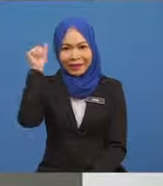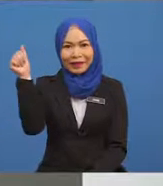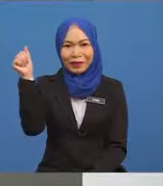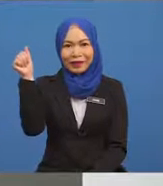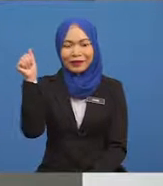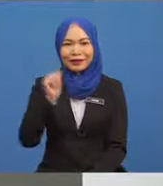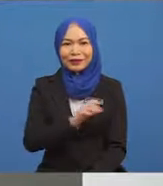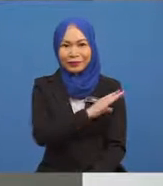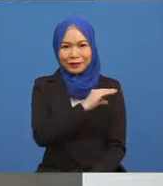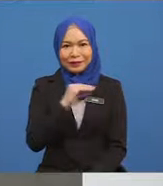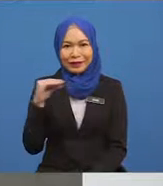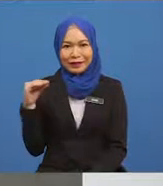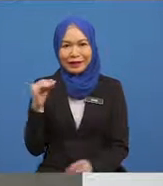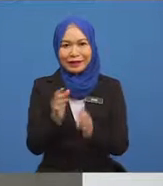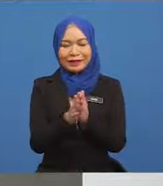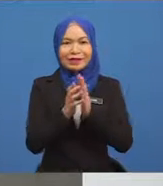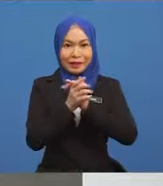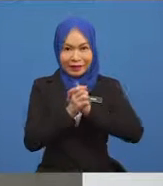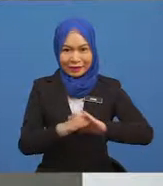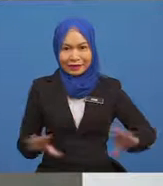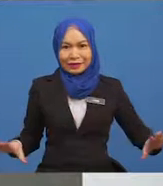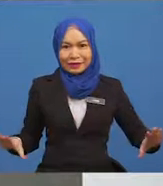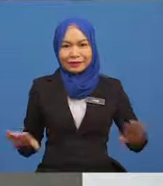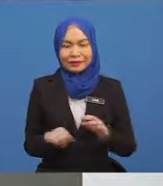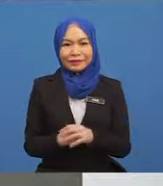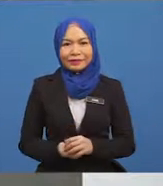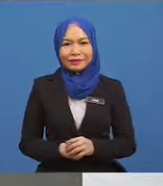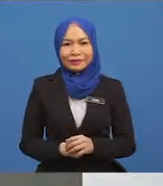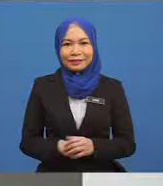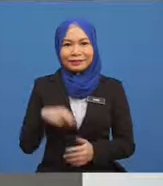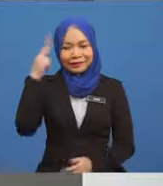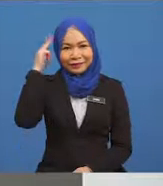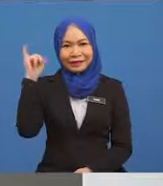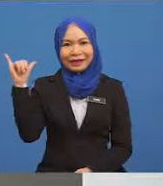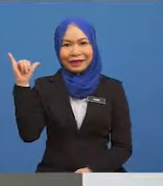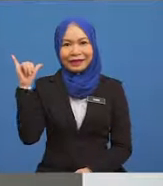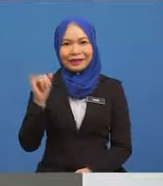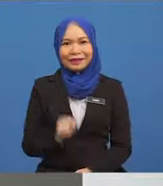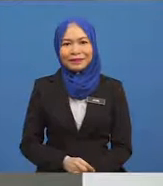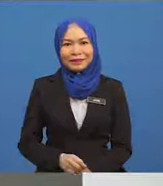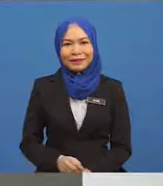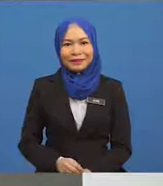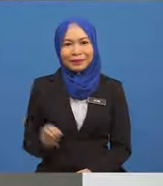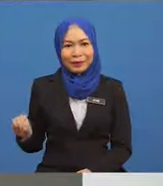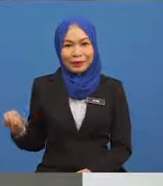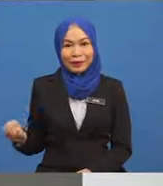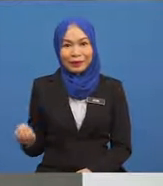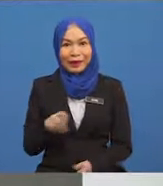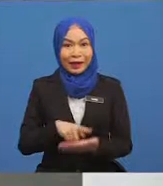Assalamualaikum dan selamat sejahtera. Hai murid-murid, apa